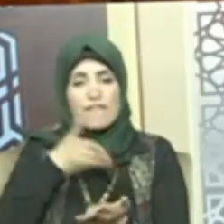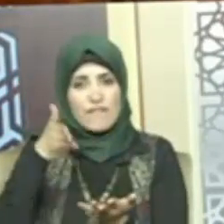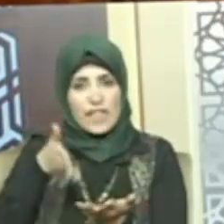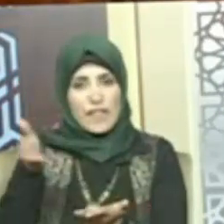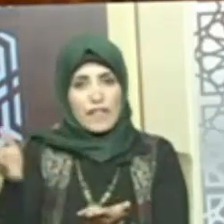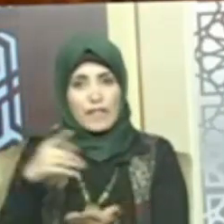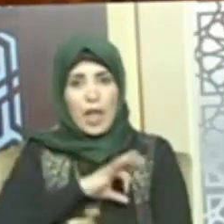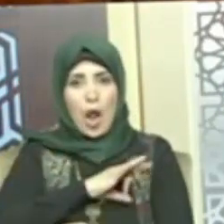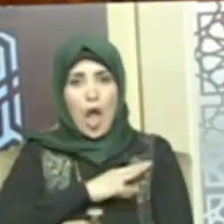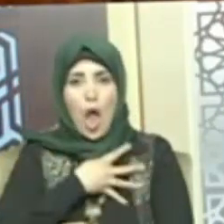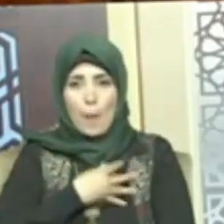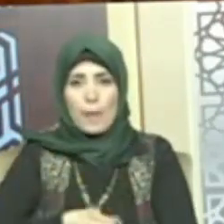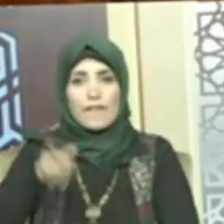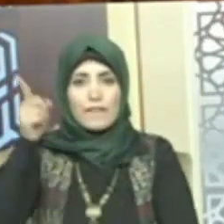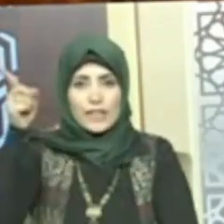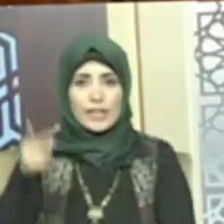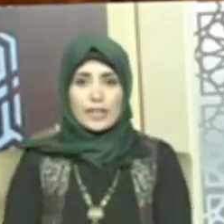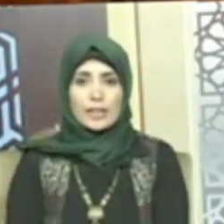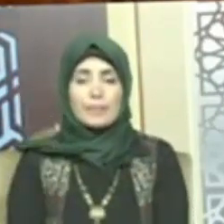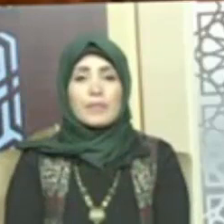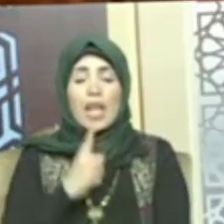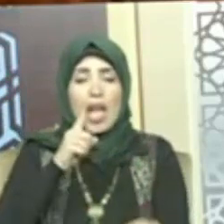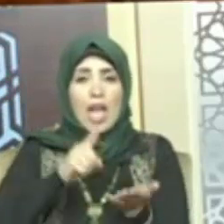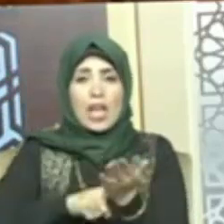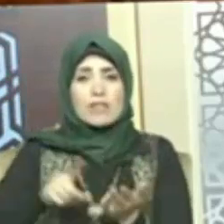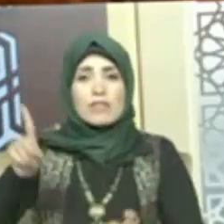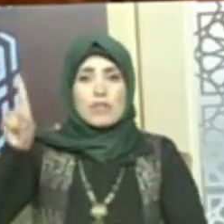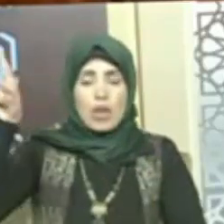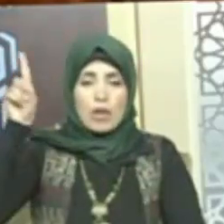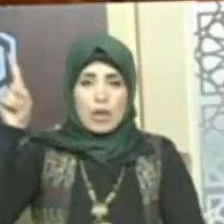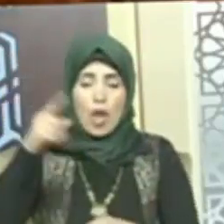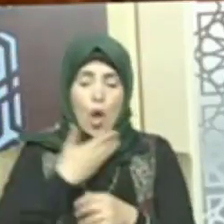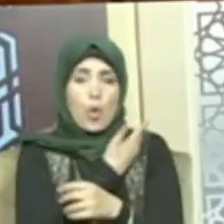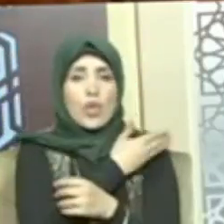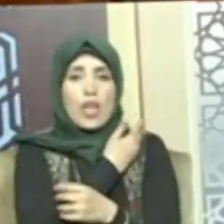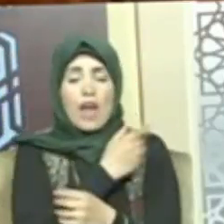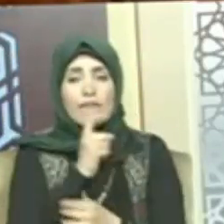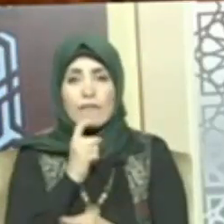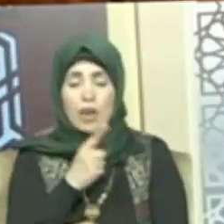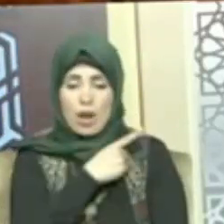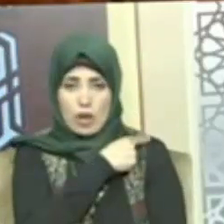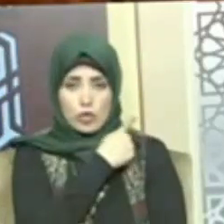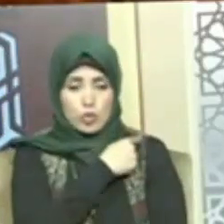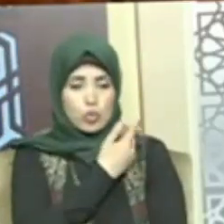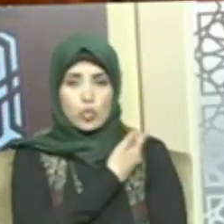رحمة الله، إن الله يغفر الذنوب جميعا